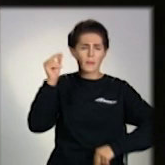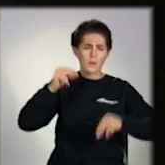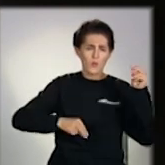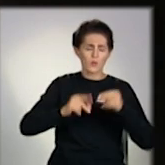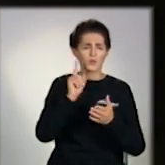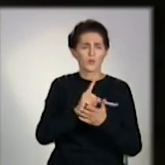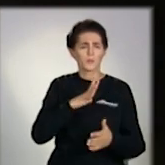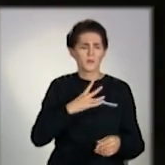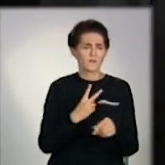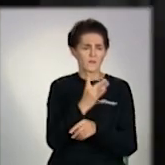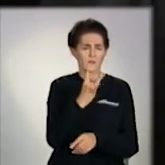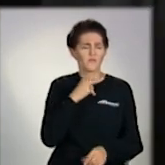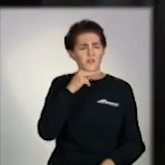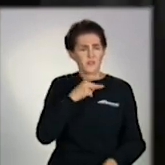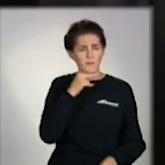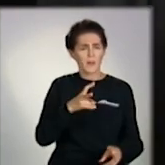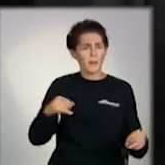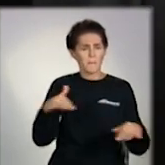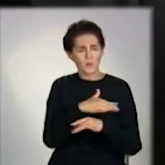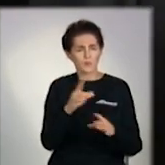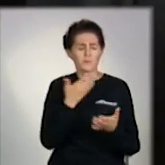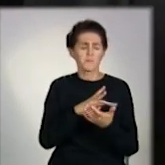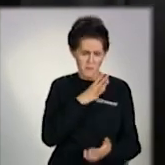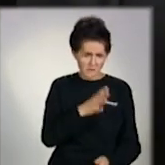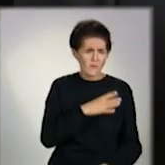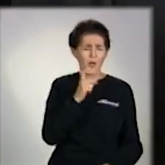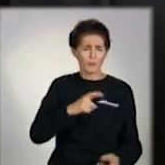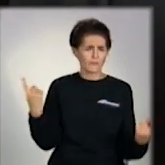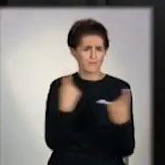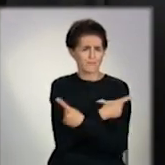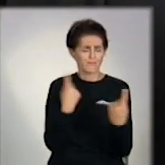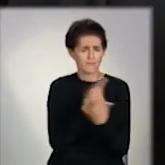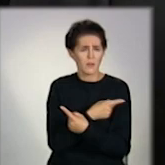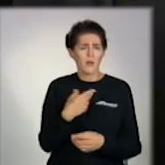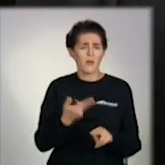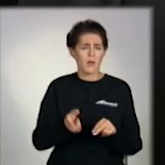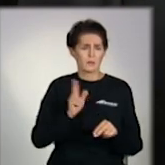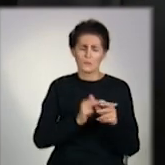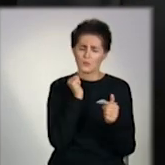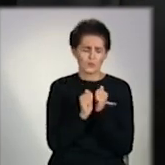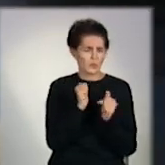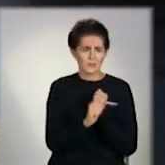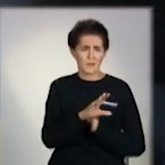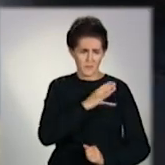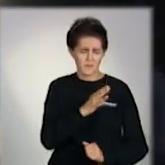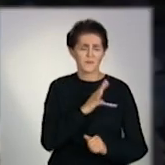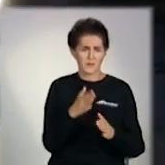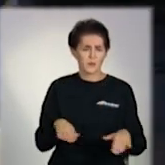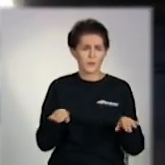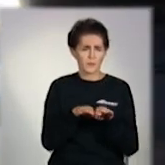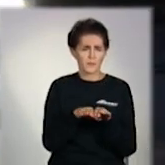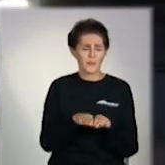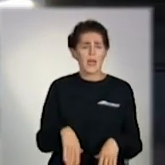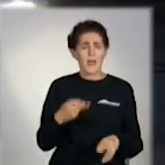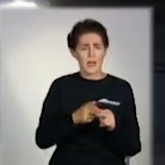вдвічі уважнішим. Не по переходу, в туман бігають, ходять люди. Дуже часто буває таке. І таке